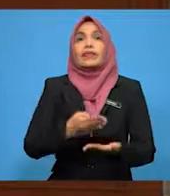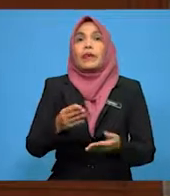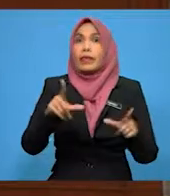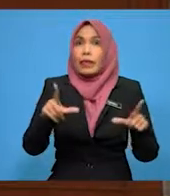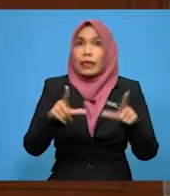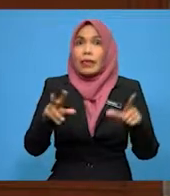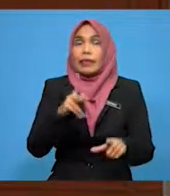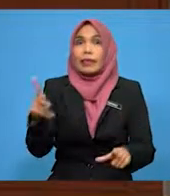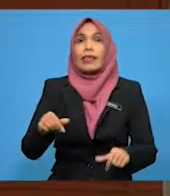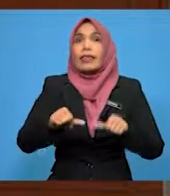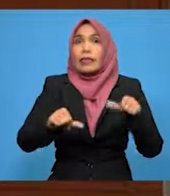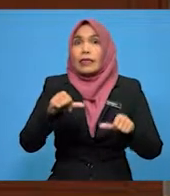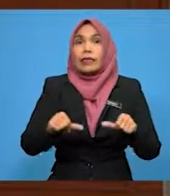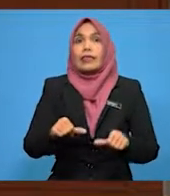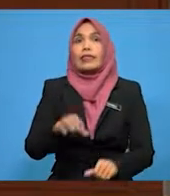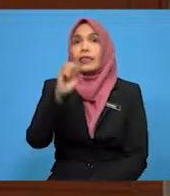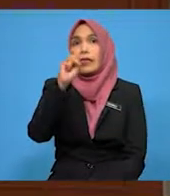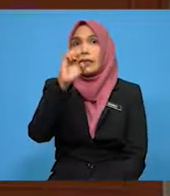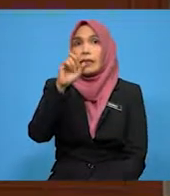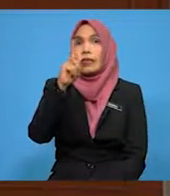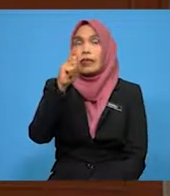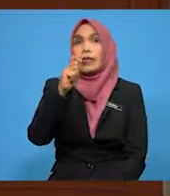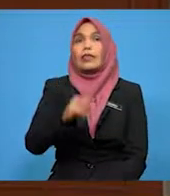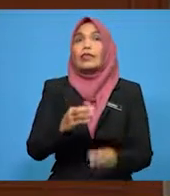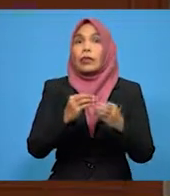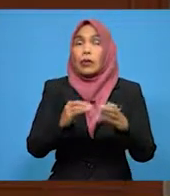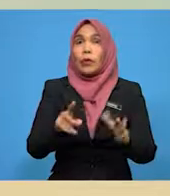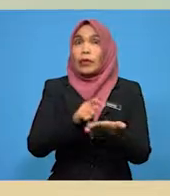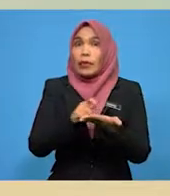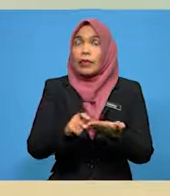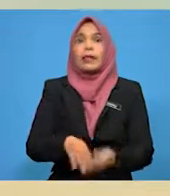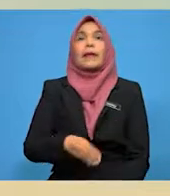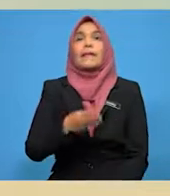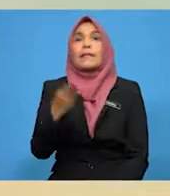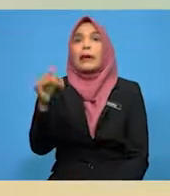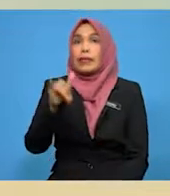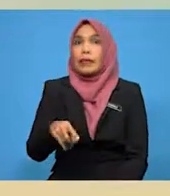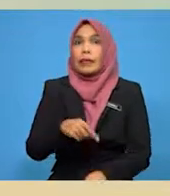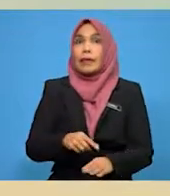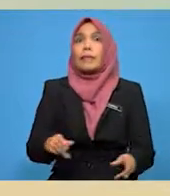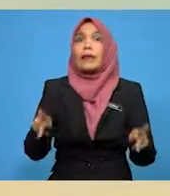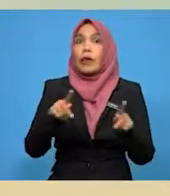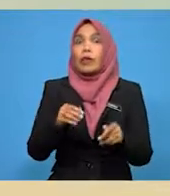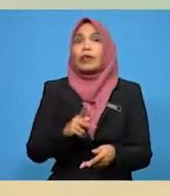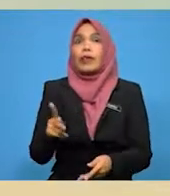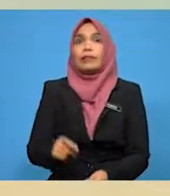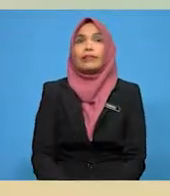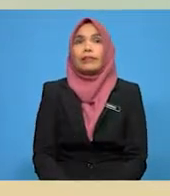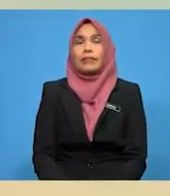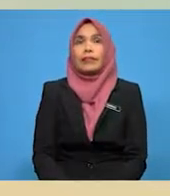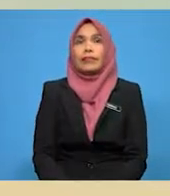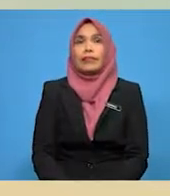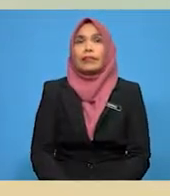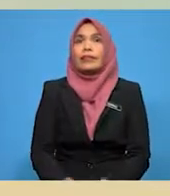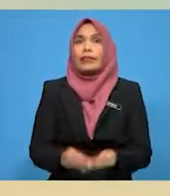Bagi melaksanakan aktiviti set telur tetasan ke dalam setter, bahan yang diperlukan ialah